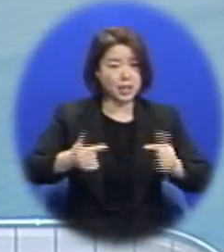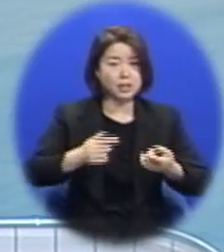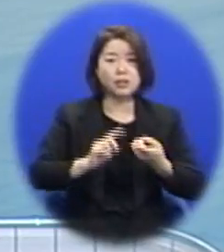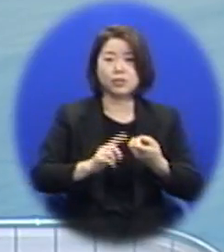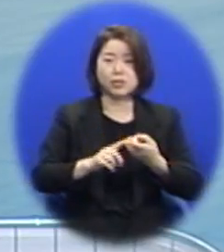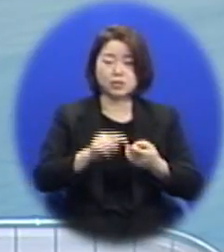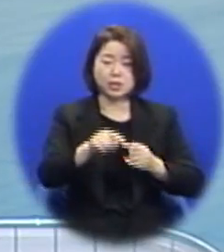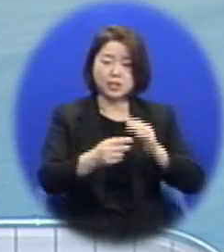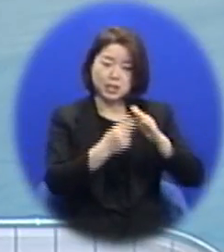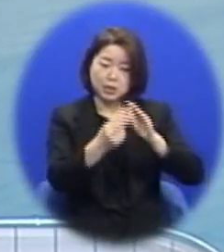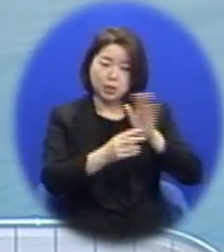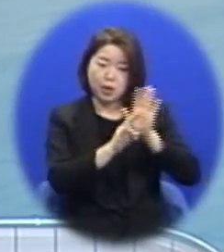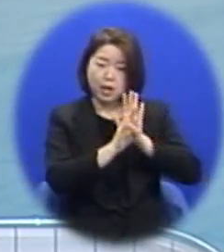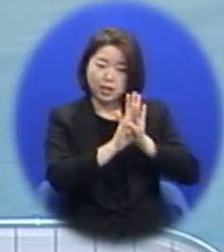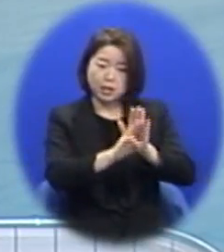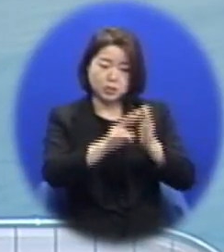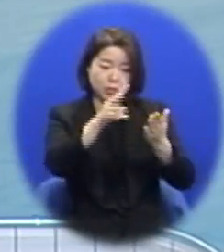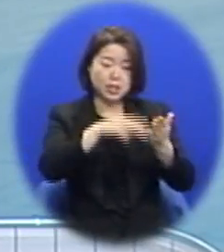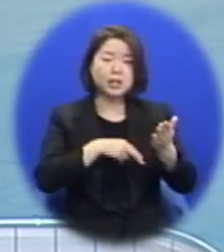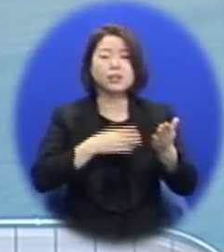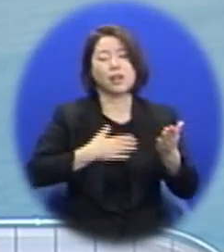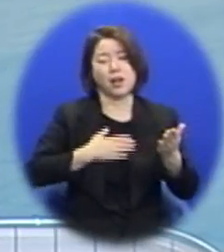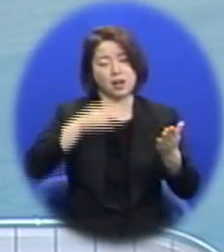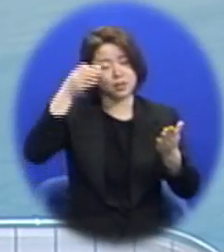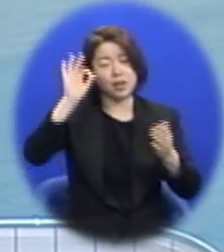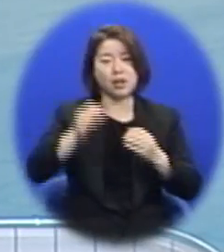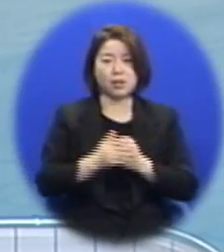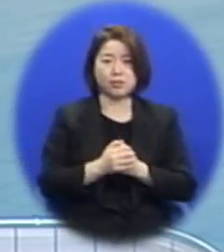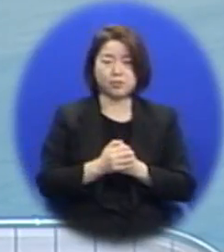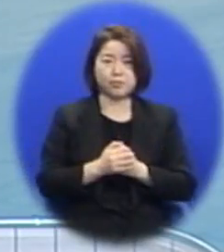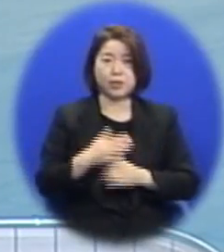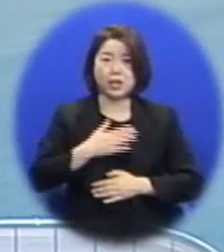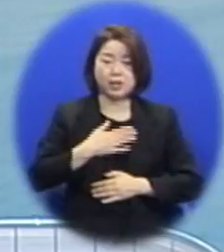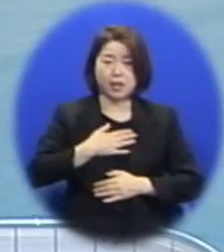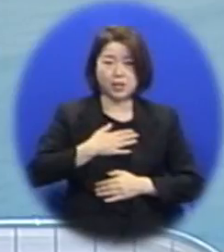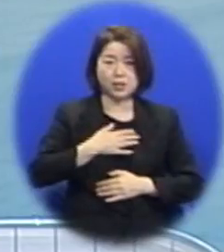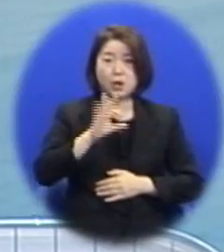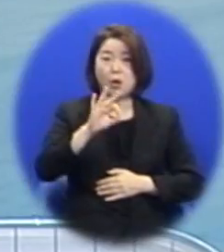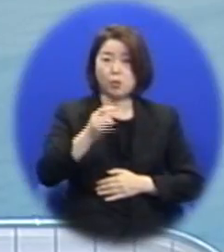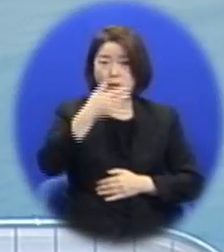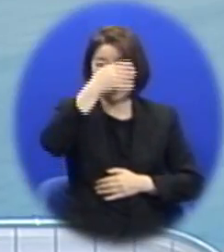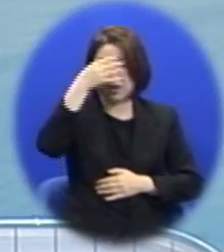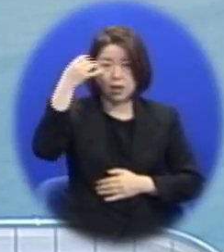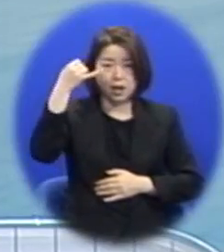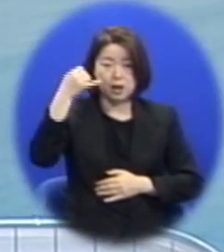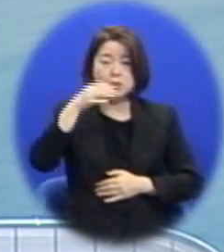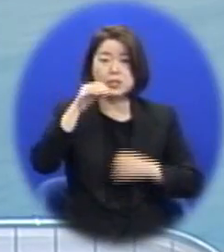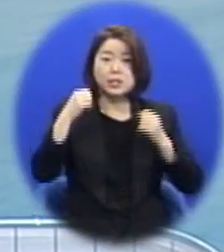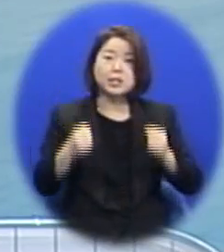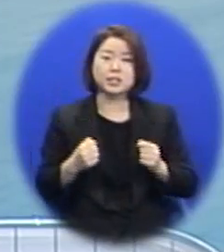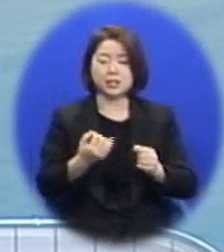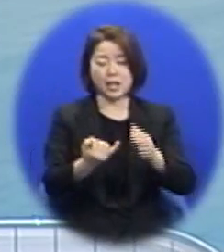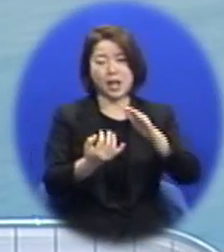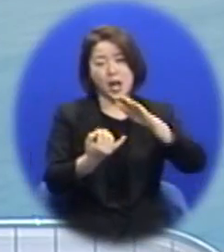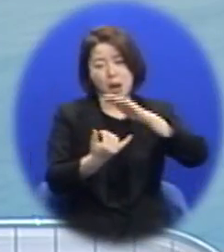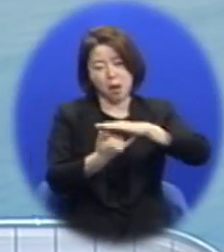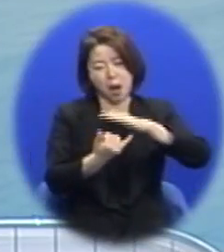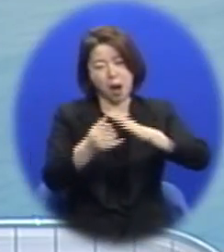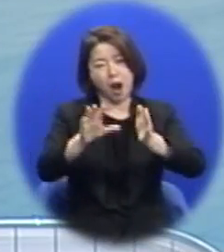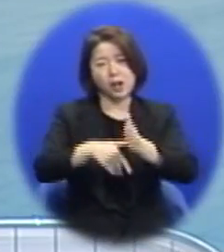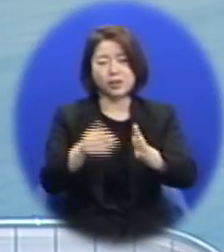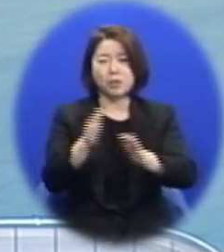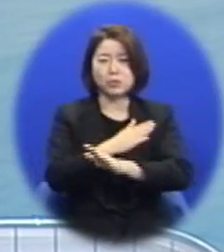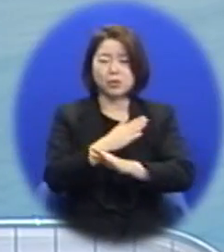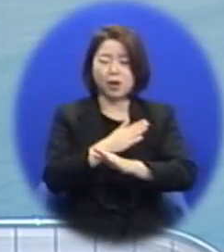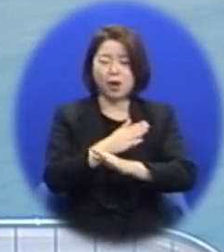알게 하셨어요. 저에게는 외할머님이 계신데 어릴 때부터 정말 사랑을 많이 받고